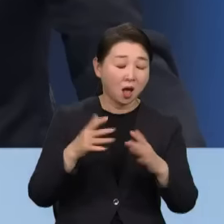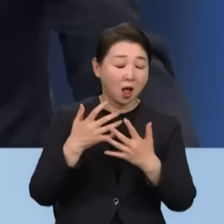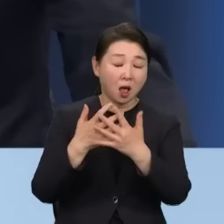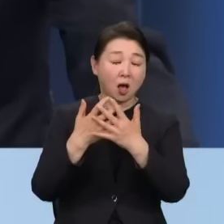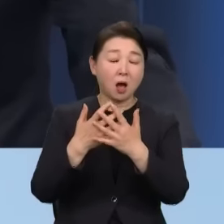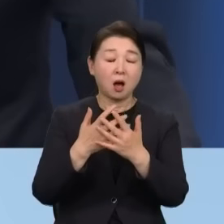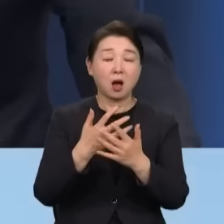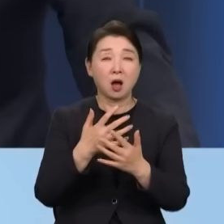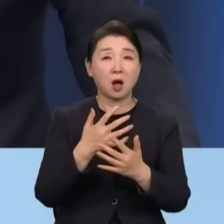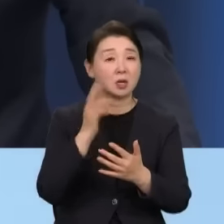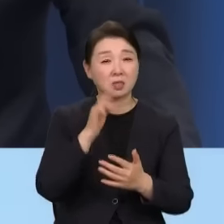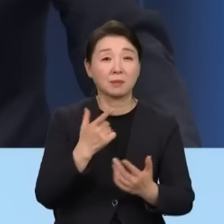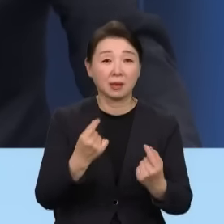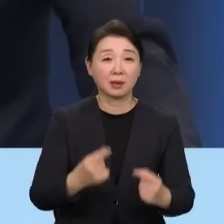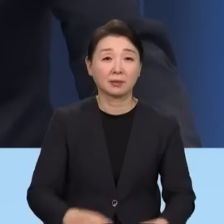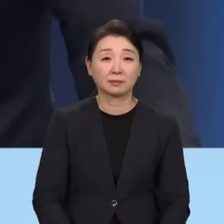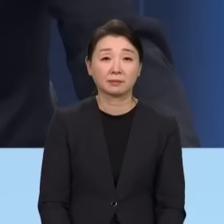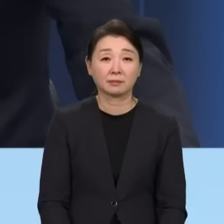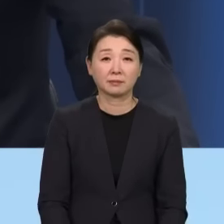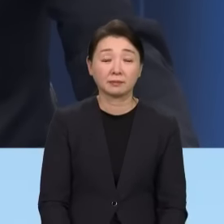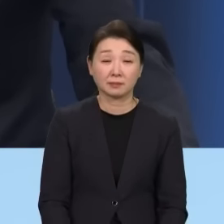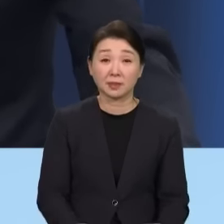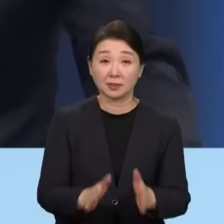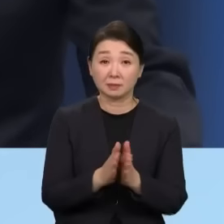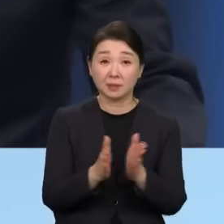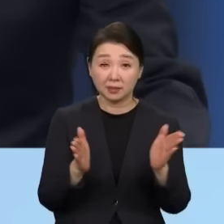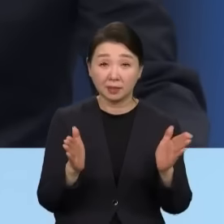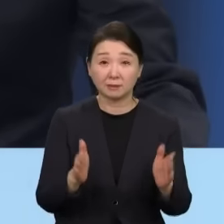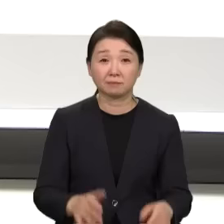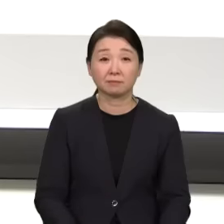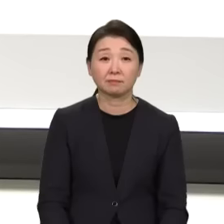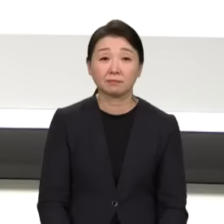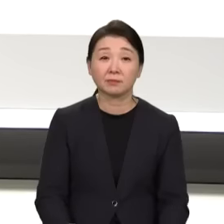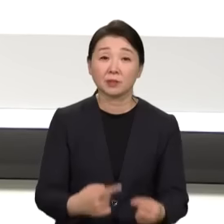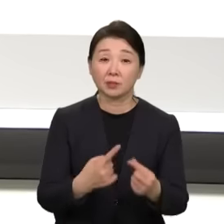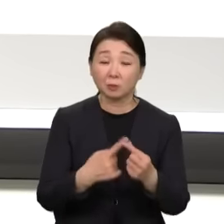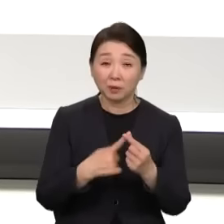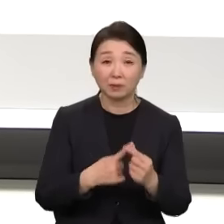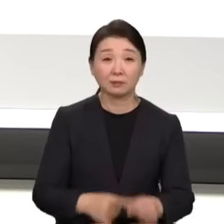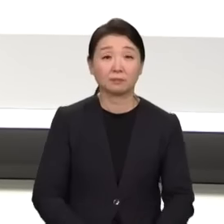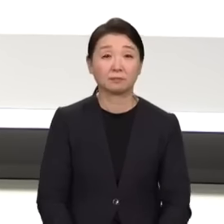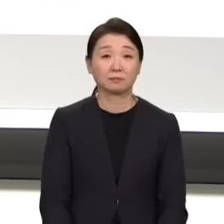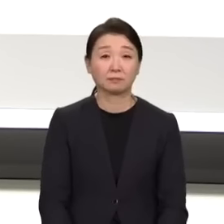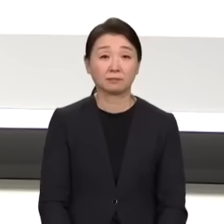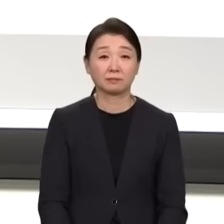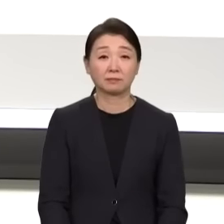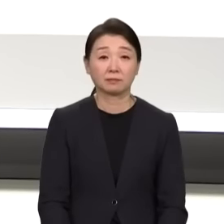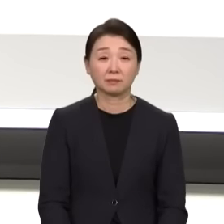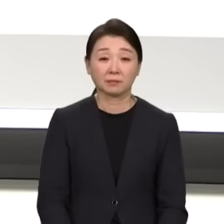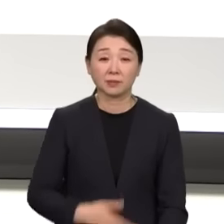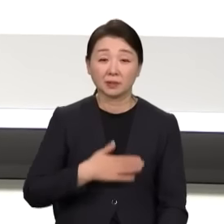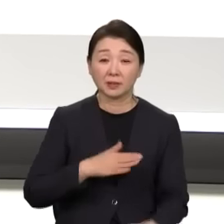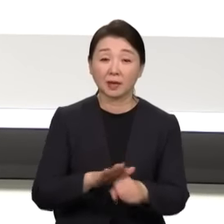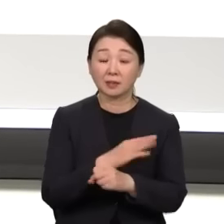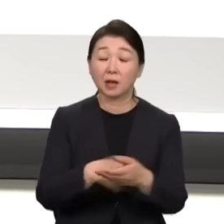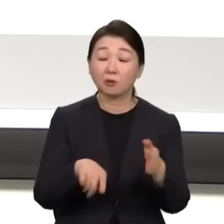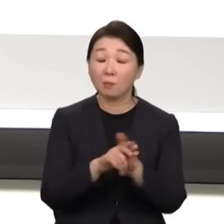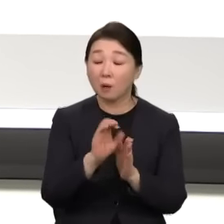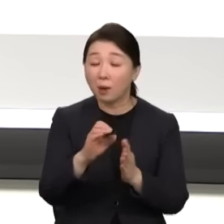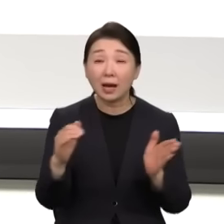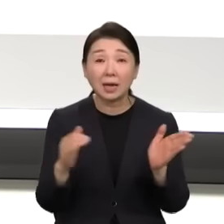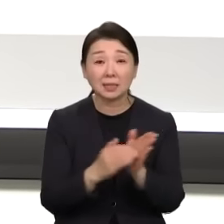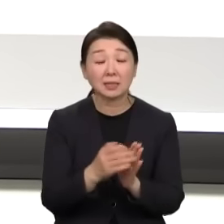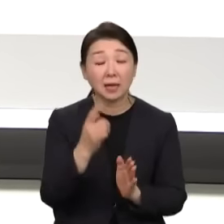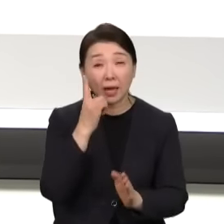사실은 맞는 것이죠 어쨌든 바로 시작해 보겠습니다 자 첫 번째 이슈입니다 자 난 사랑을 위해 땡땡